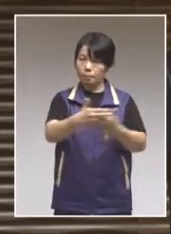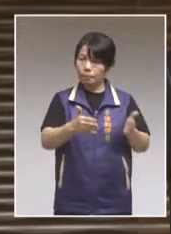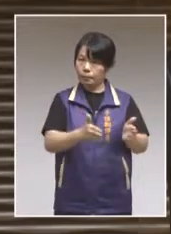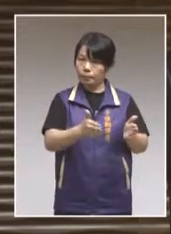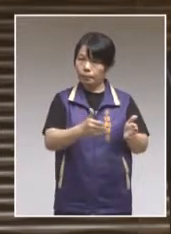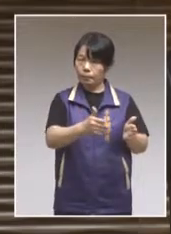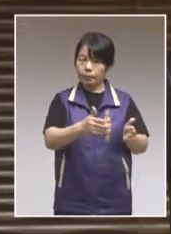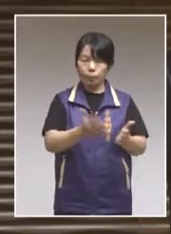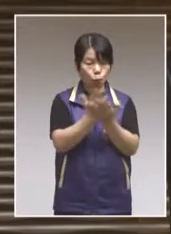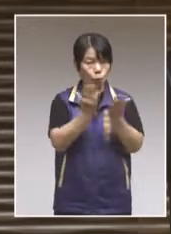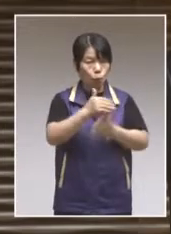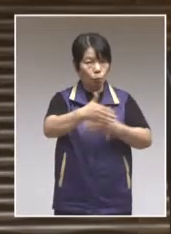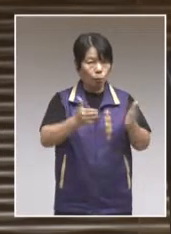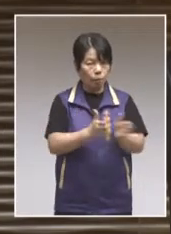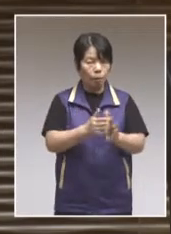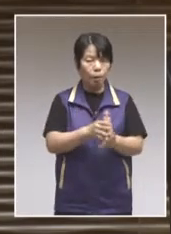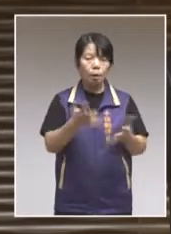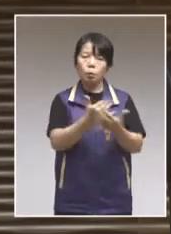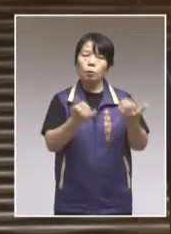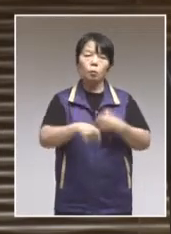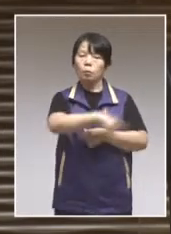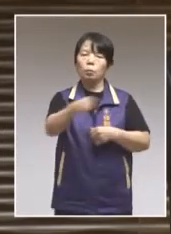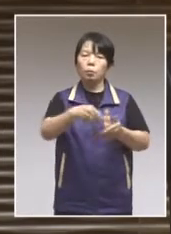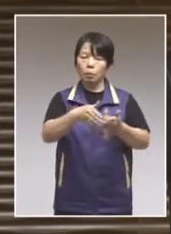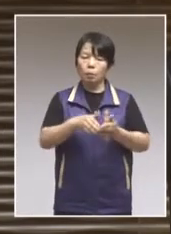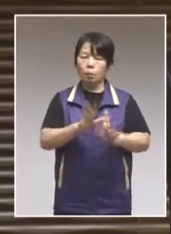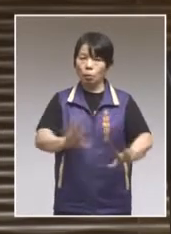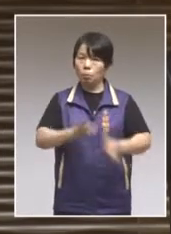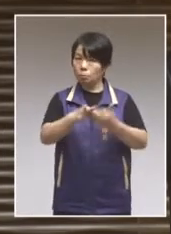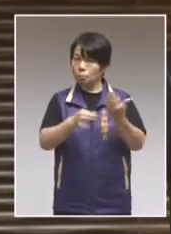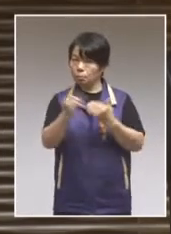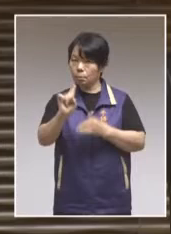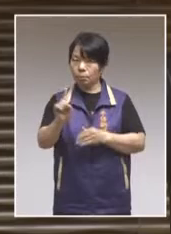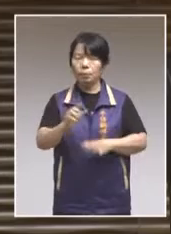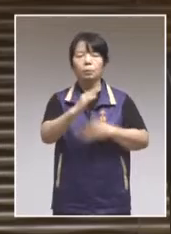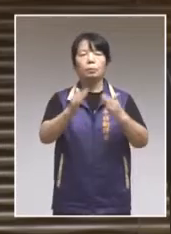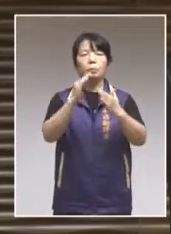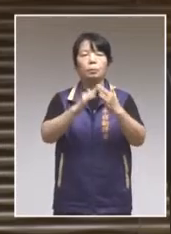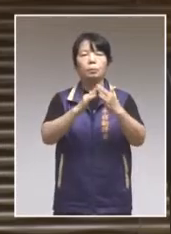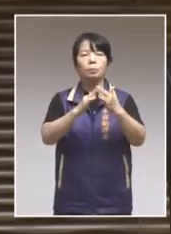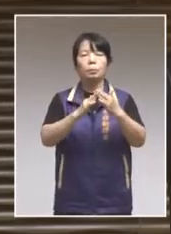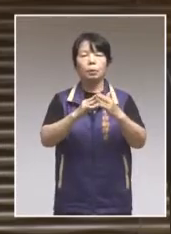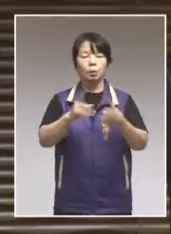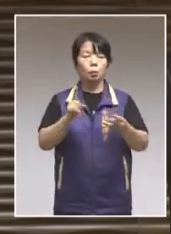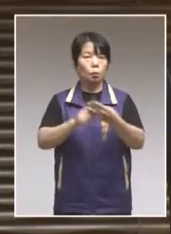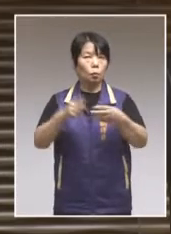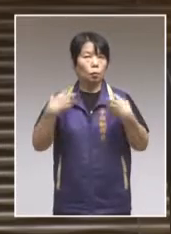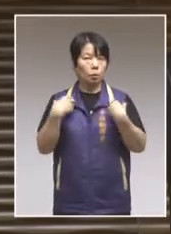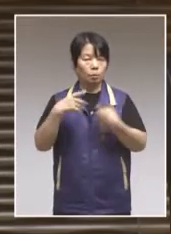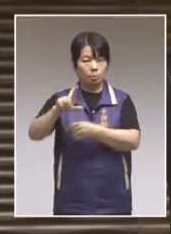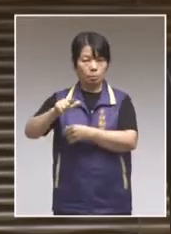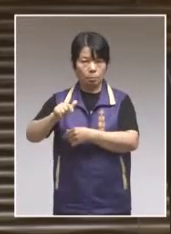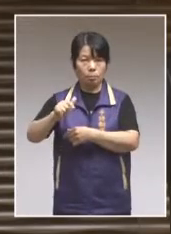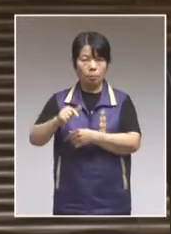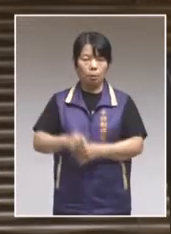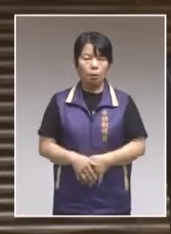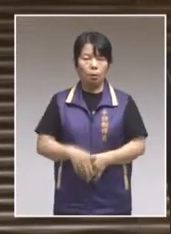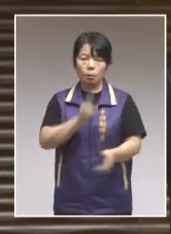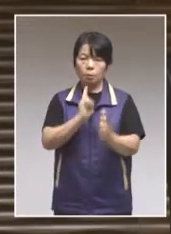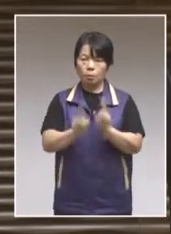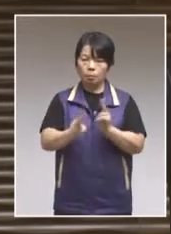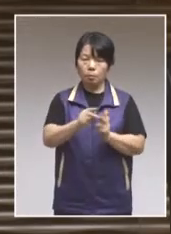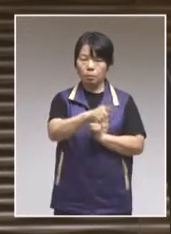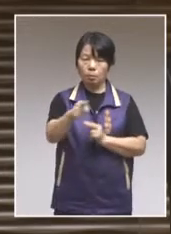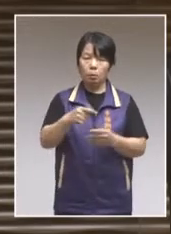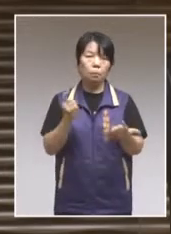的所有学生。那通常我们的标准模式是由学校的主任或者是老师，好，指派适当的